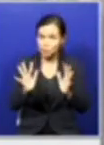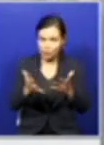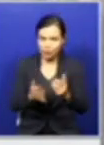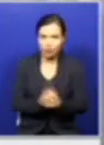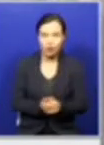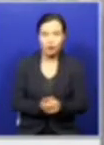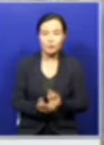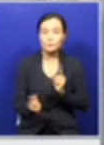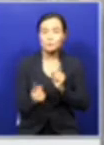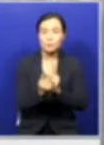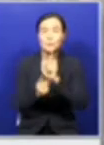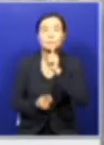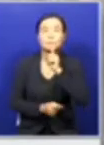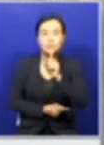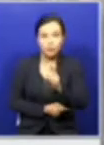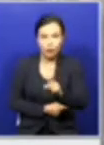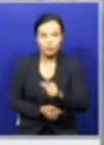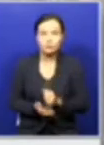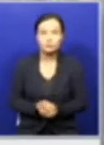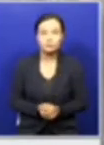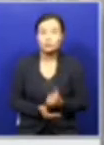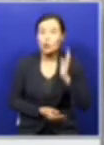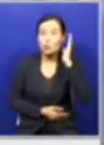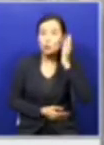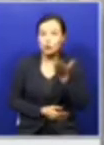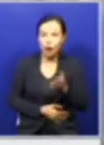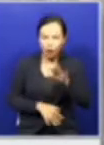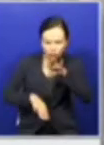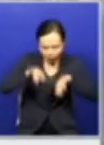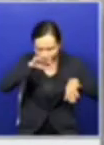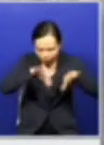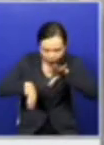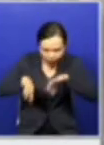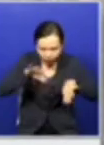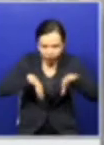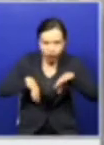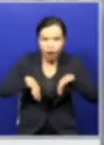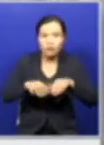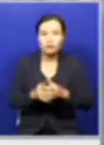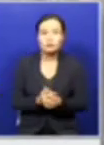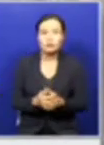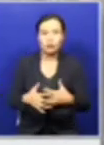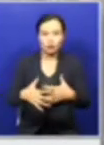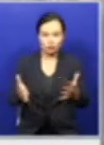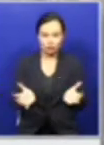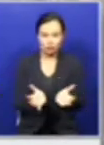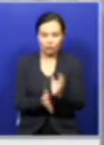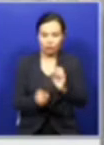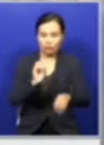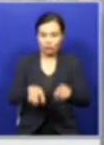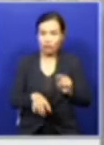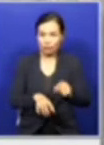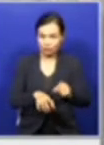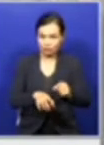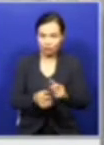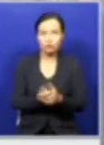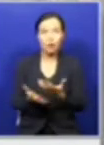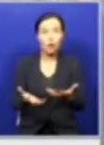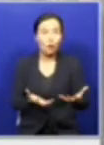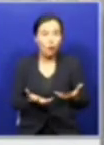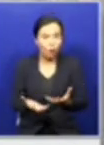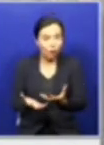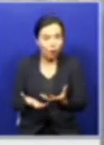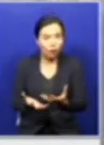สอบถามผู้ที่กำลังคุ้ยเขี่ยในนะครับกองขยะแห่งนี้เพื่อที่จะหาวัส